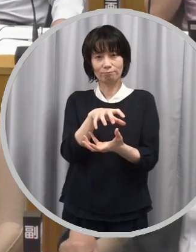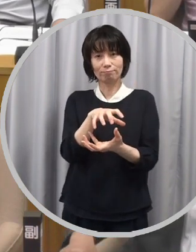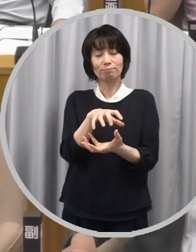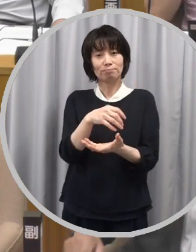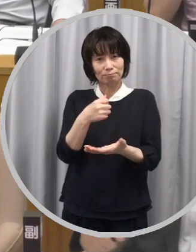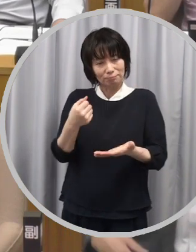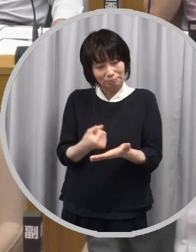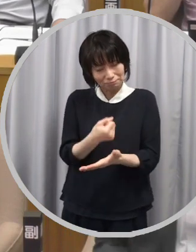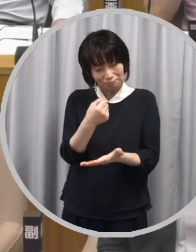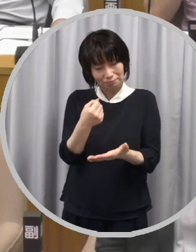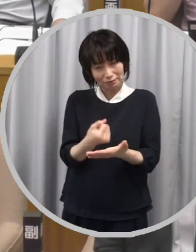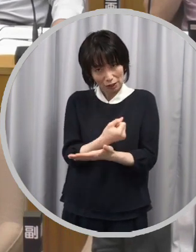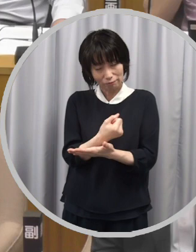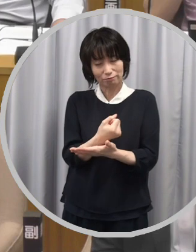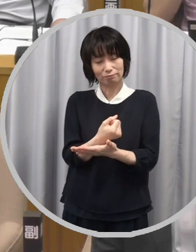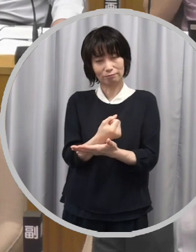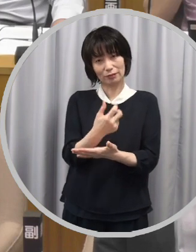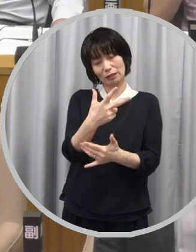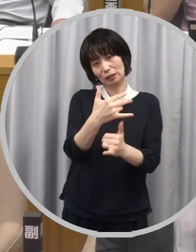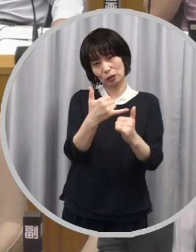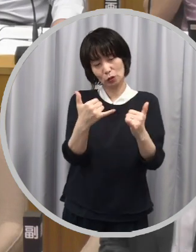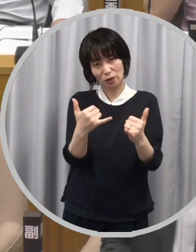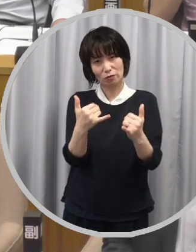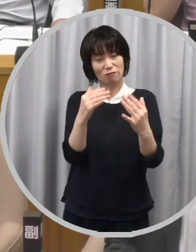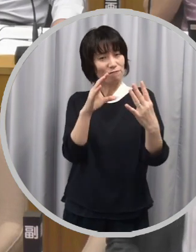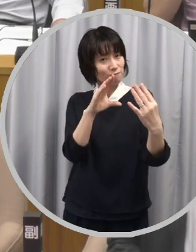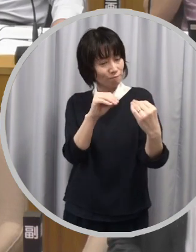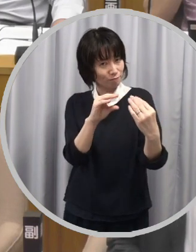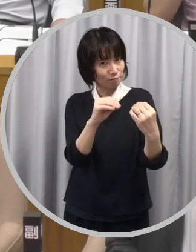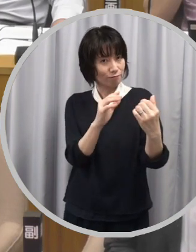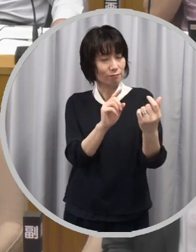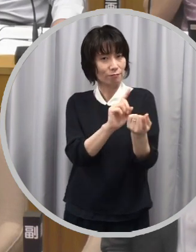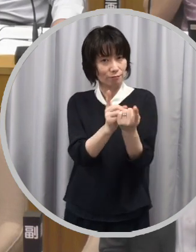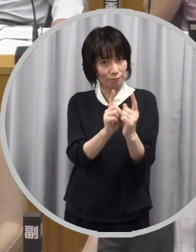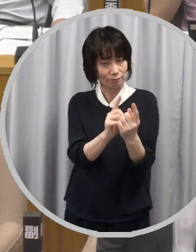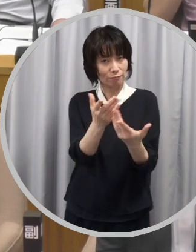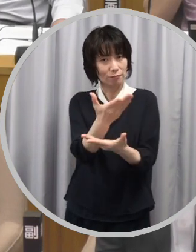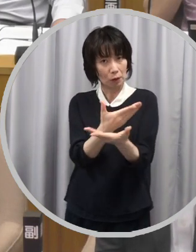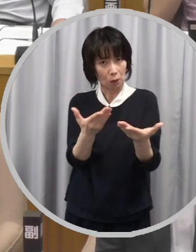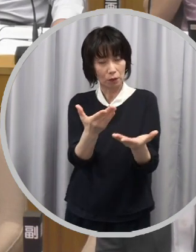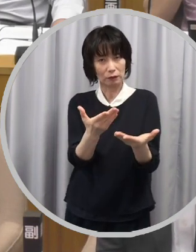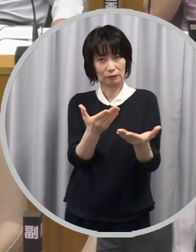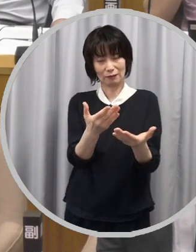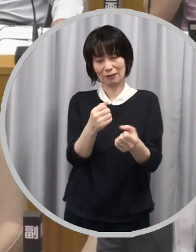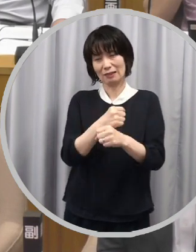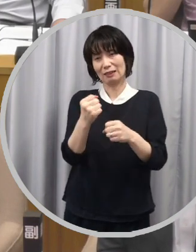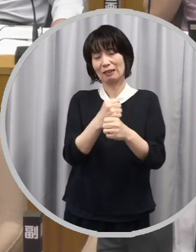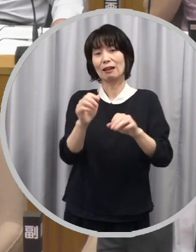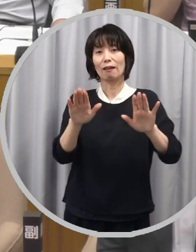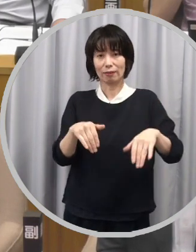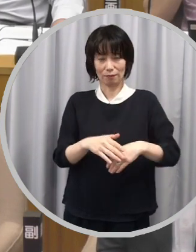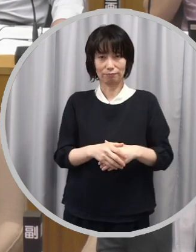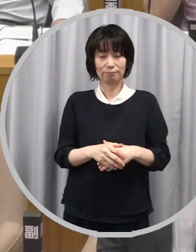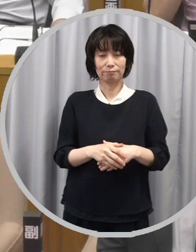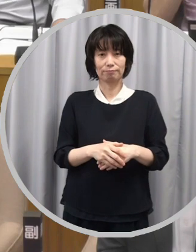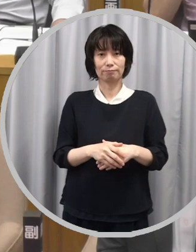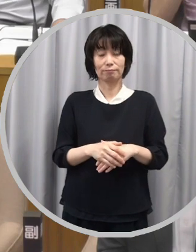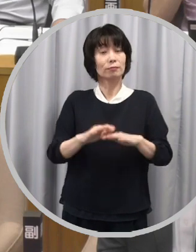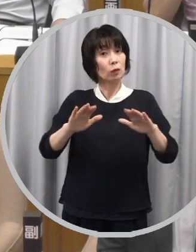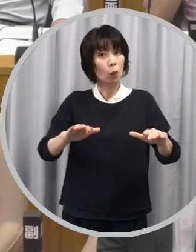ら市民の方と直接会話をする機会に恵まれませんでした。今回